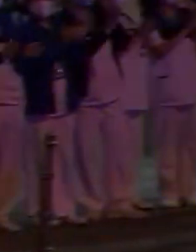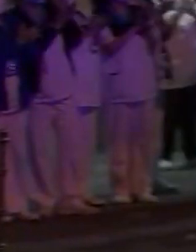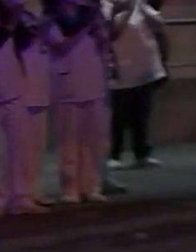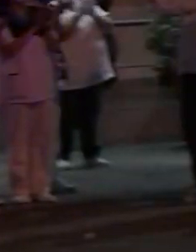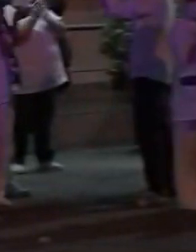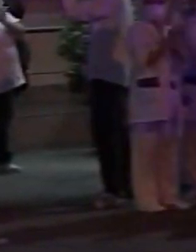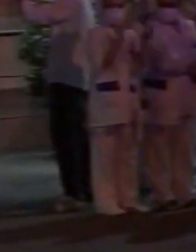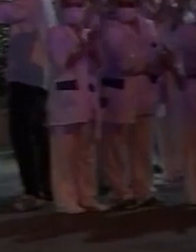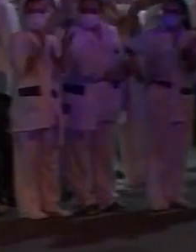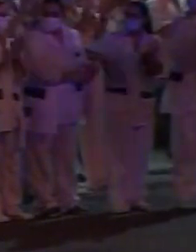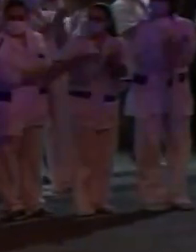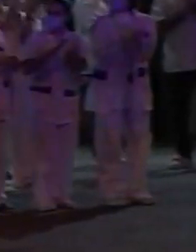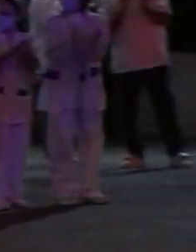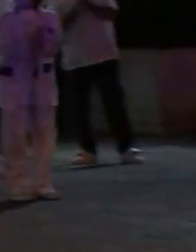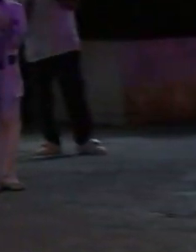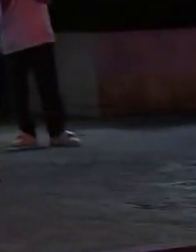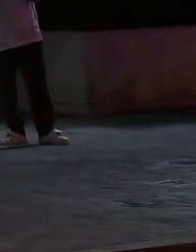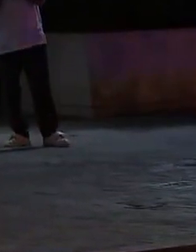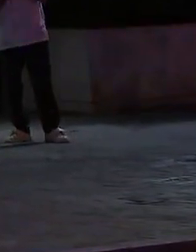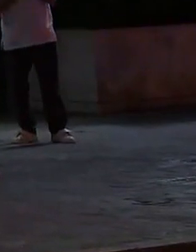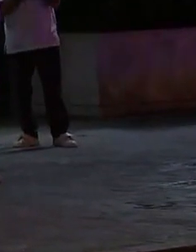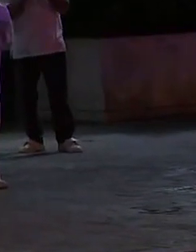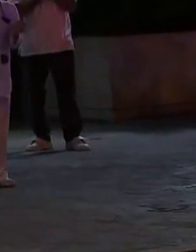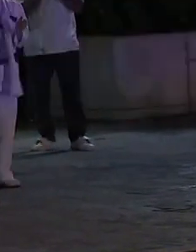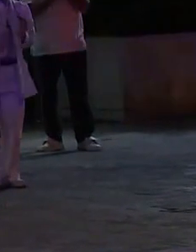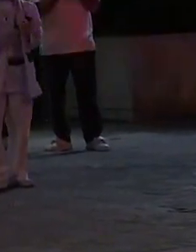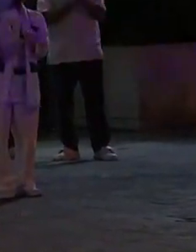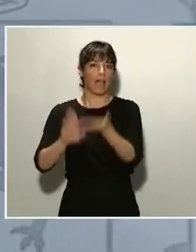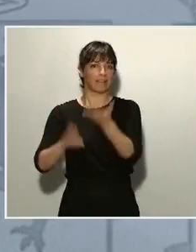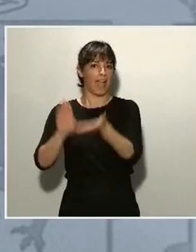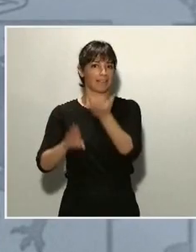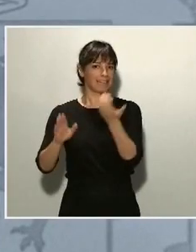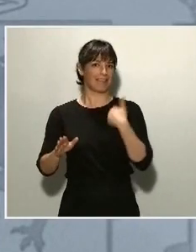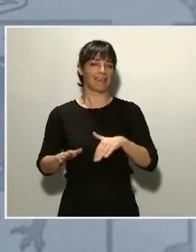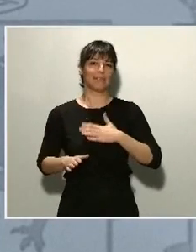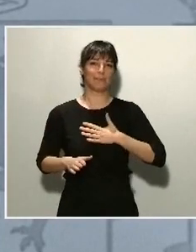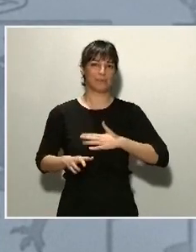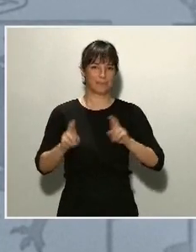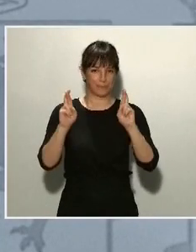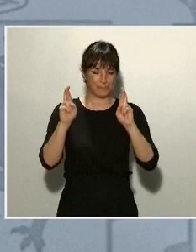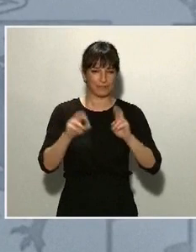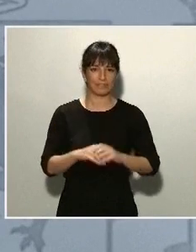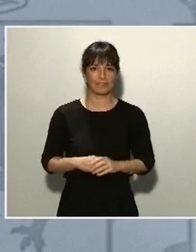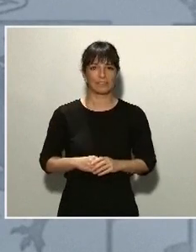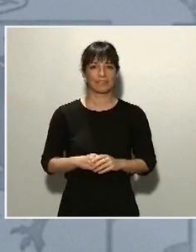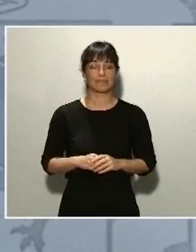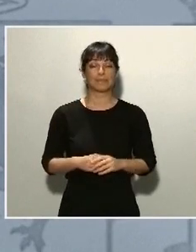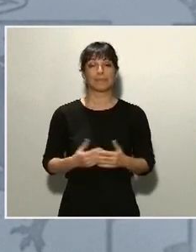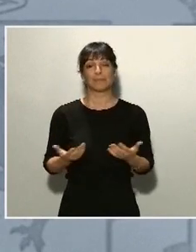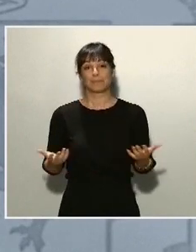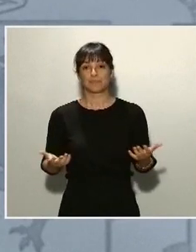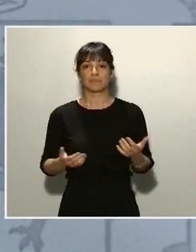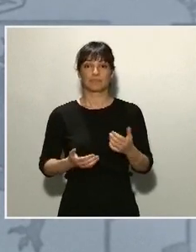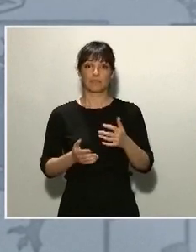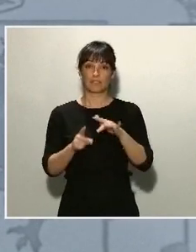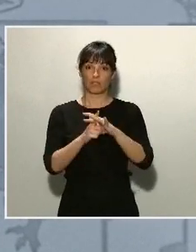1.375. Leider wird die Zahl der Ansteckungen und Todesfälle in den kommenden Tagen zunehmen, so Spaniens Ministerpräsident Pedro Sánchez. Wir